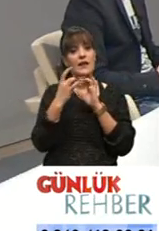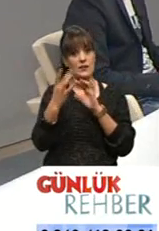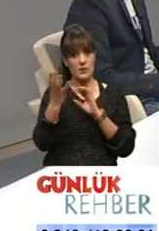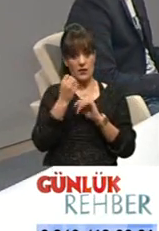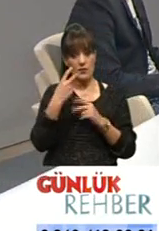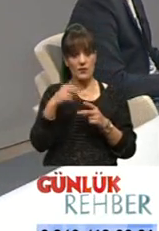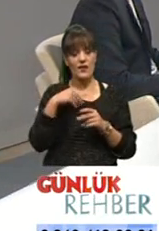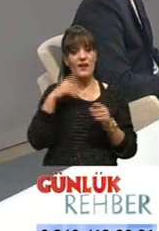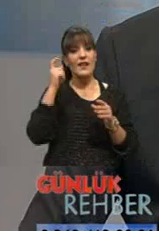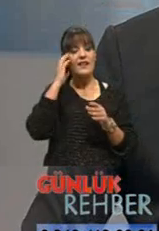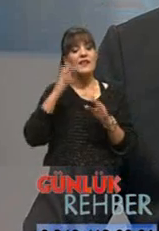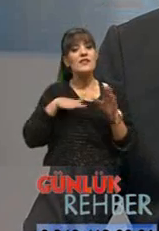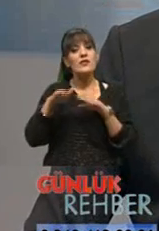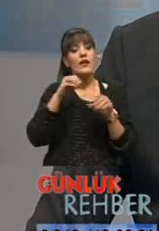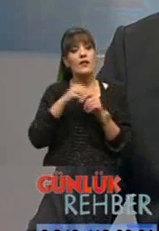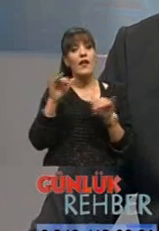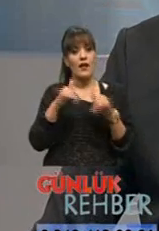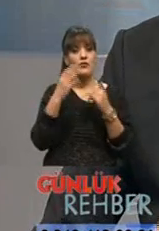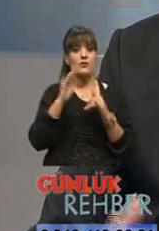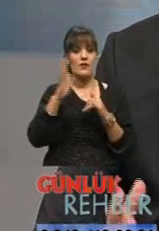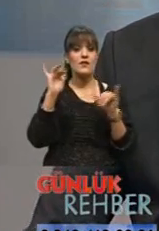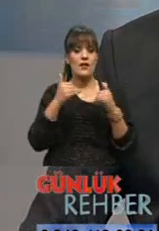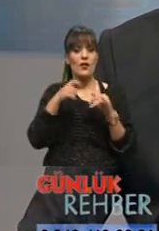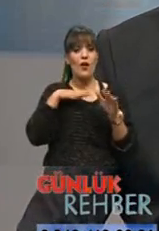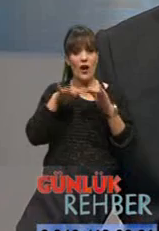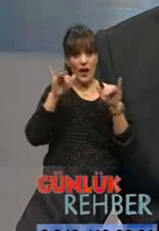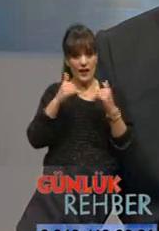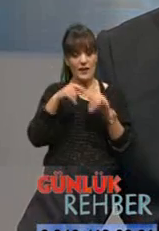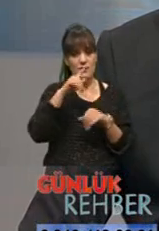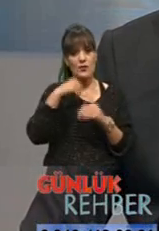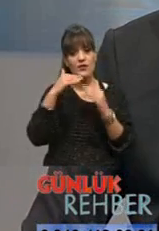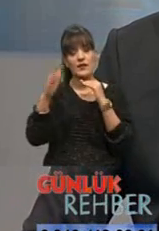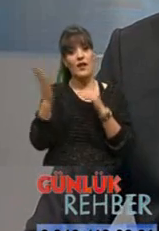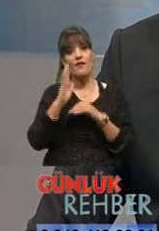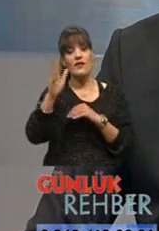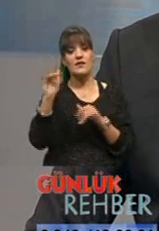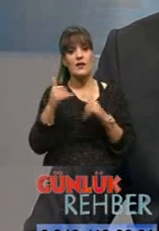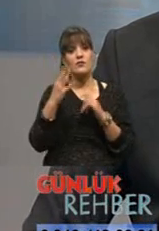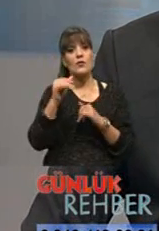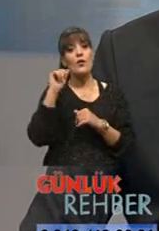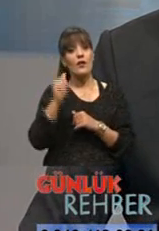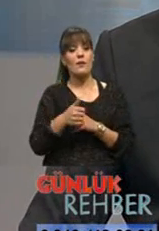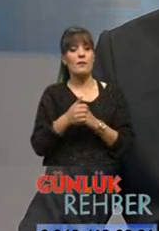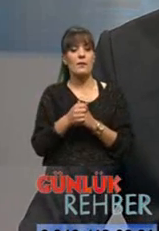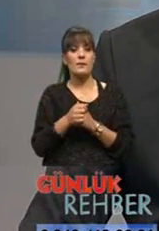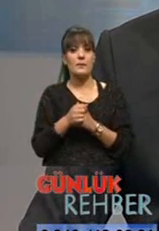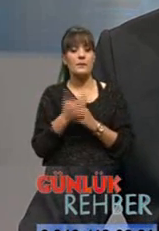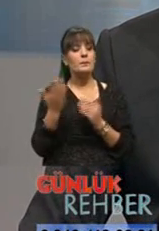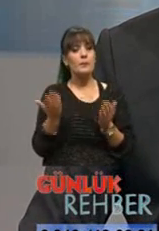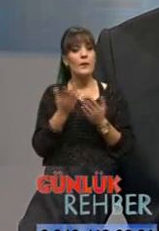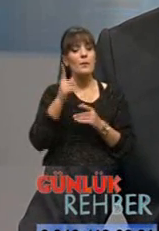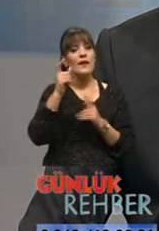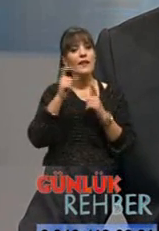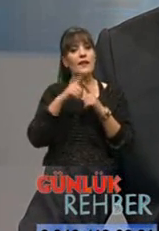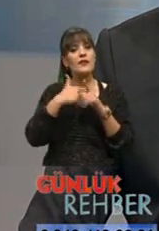alabiliyorsa DJ de çok fazla eğlenir. DJ eğlendiği zaman zaten o kitlede daha fazla eğlenir. Çok önemli yani. Peki